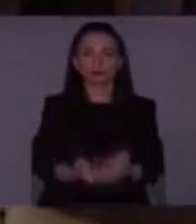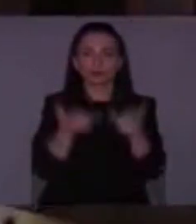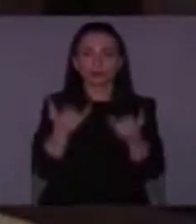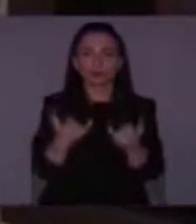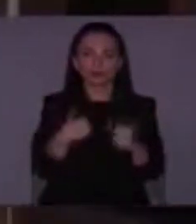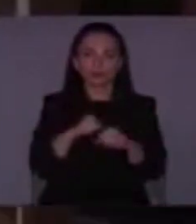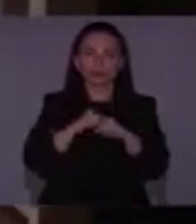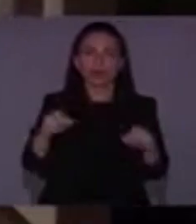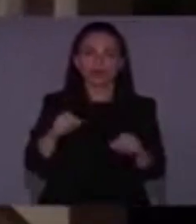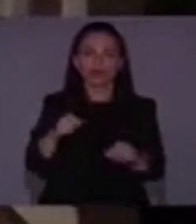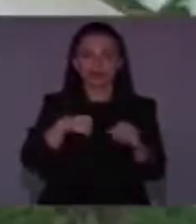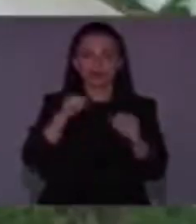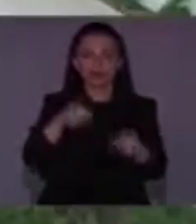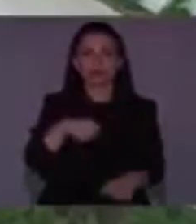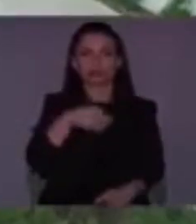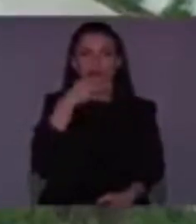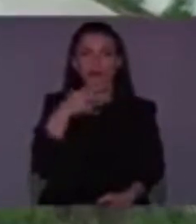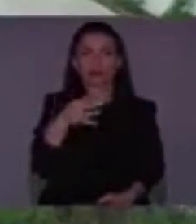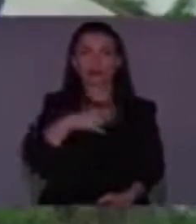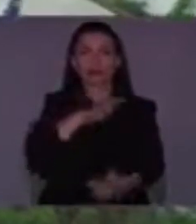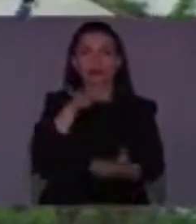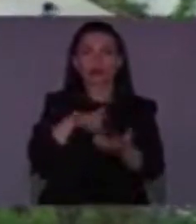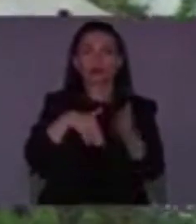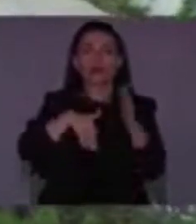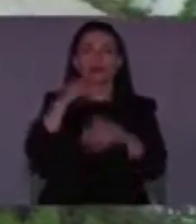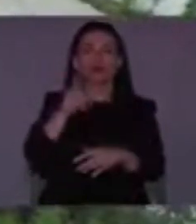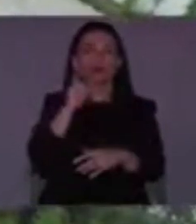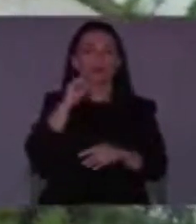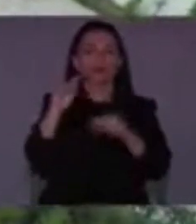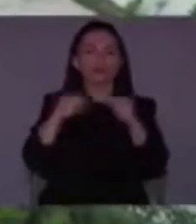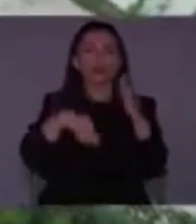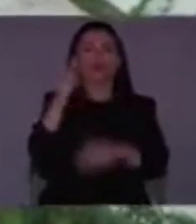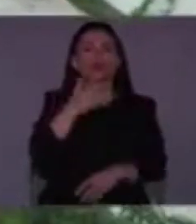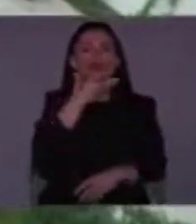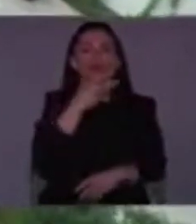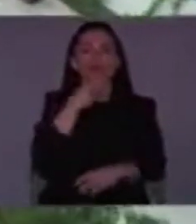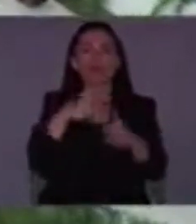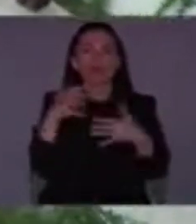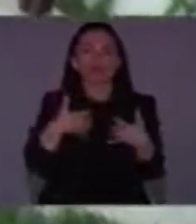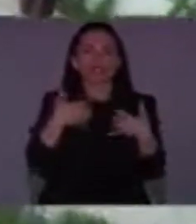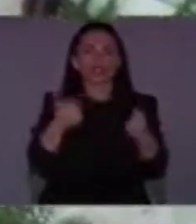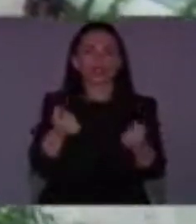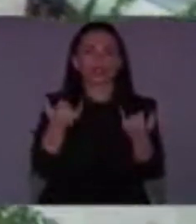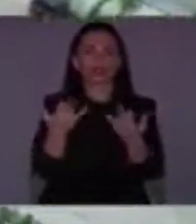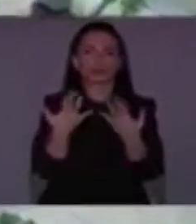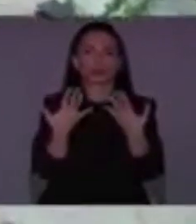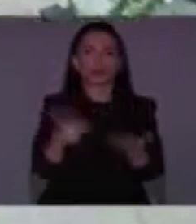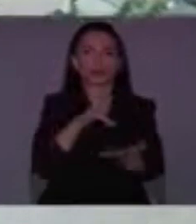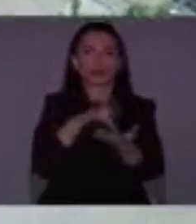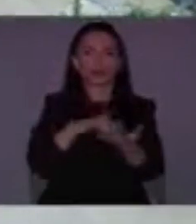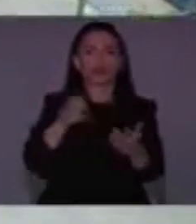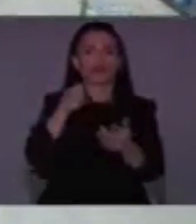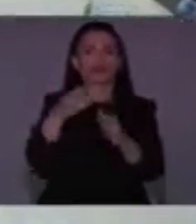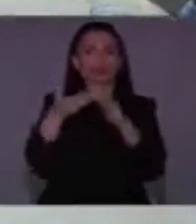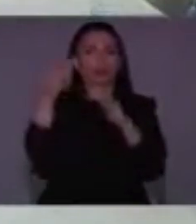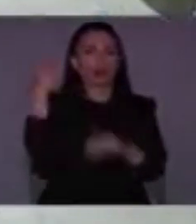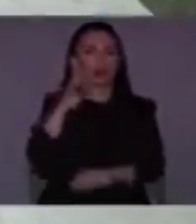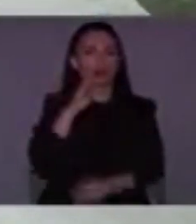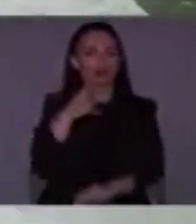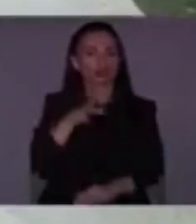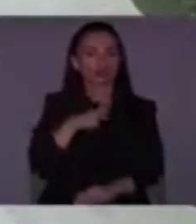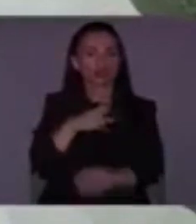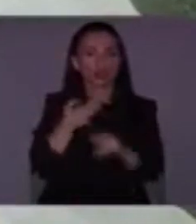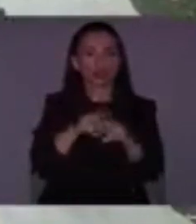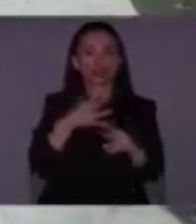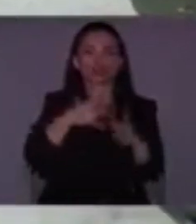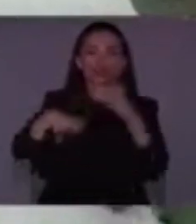დღეს თამამად შემიძლია ვთქვა, რომ თბილისი არის უფრო მწვანე, უფრო ლამაზი, უფრო ჯანსაღი და თანამედროვე ქალაქი, ვიდრე იყო 4 წლის წინ, და